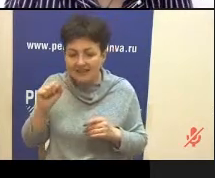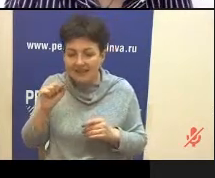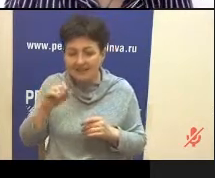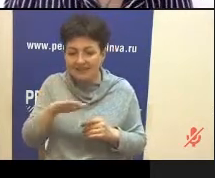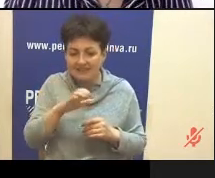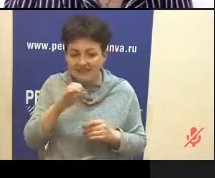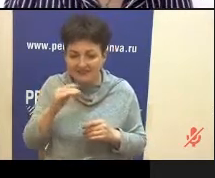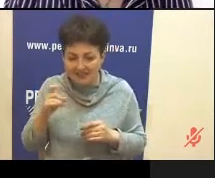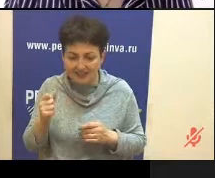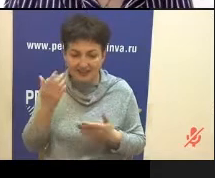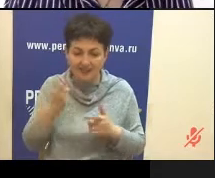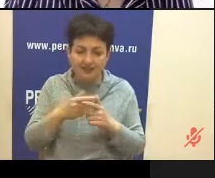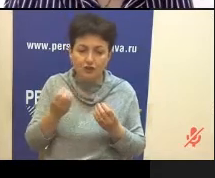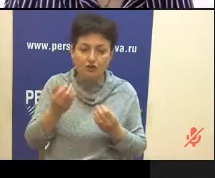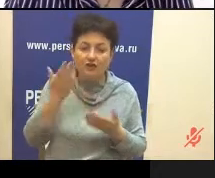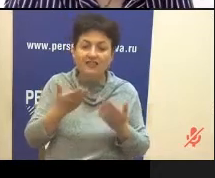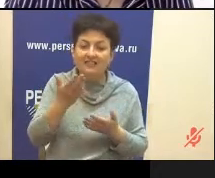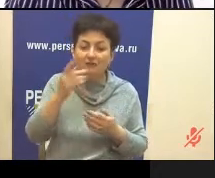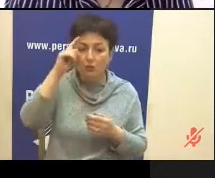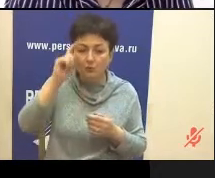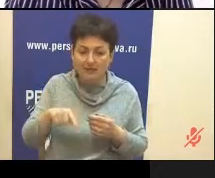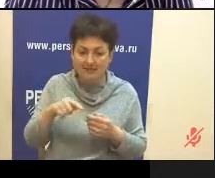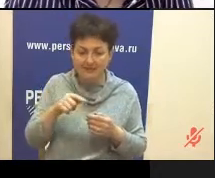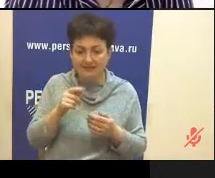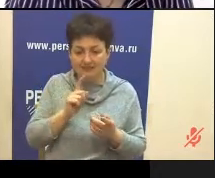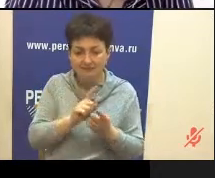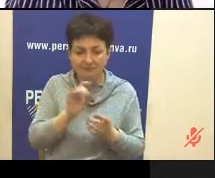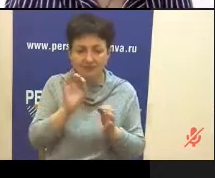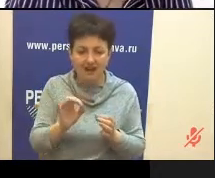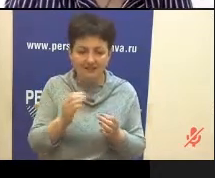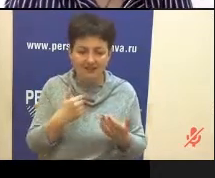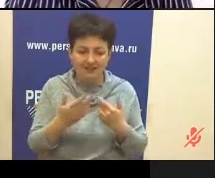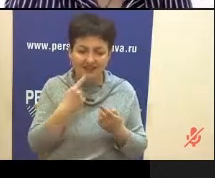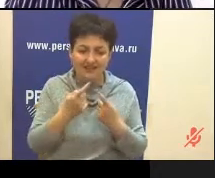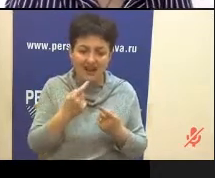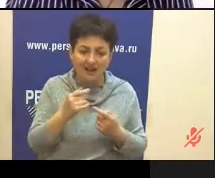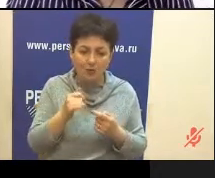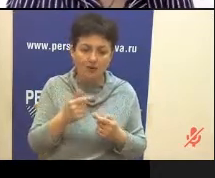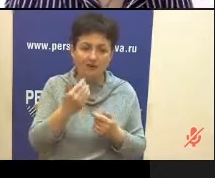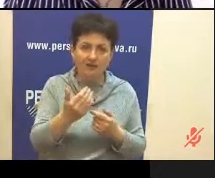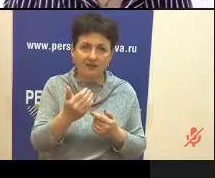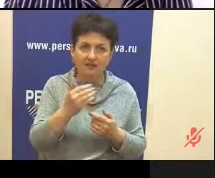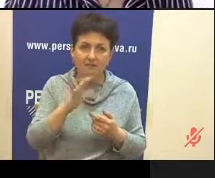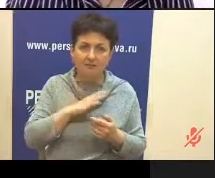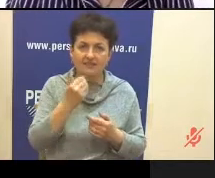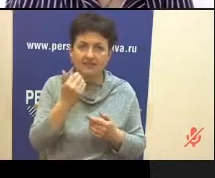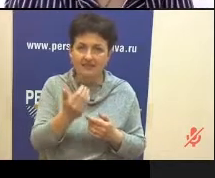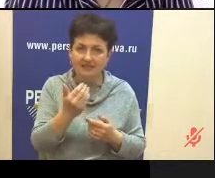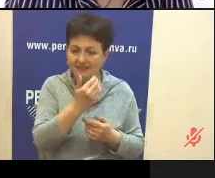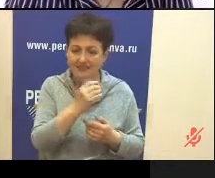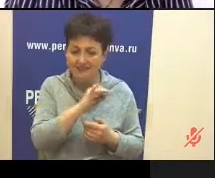где-то еще. И если вы умеете к этим людям подойти, правильно выстроить диалог и попросить их быть